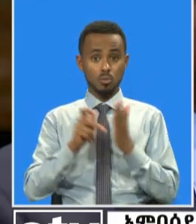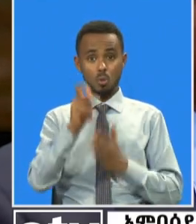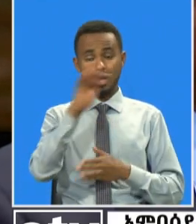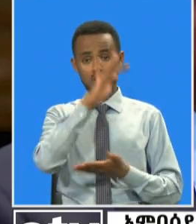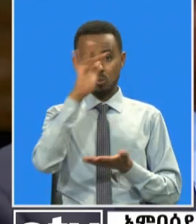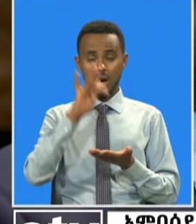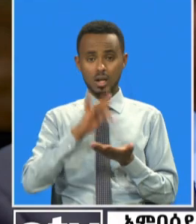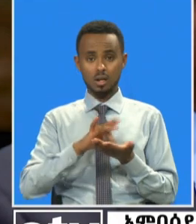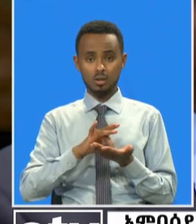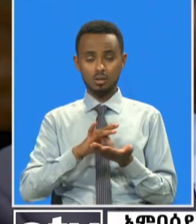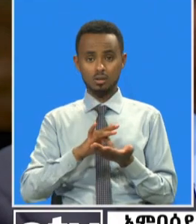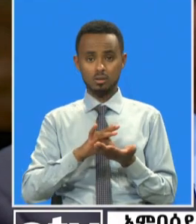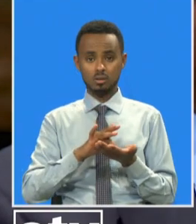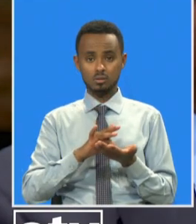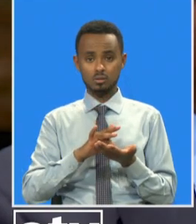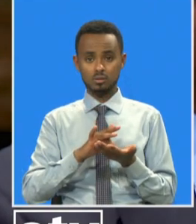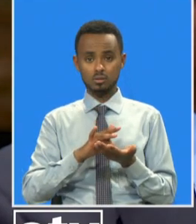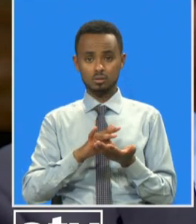ማዕከል